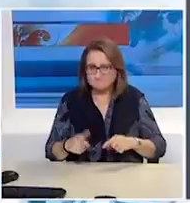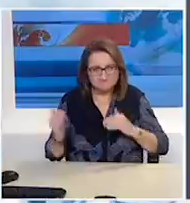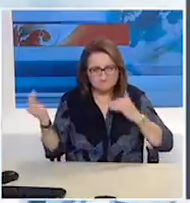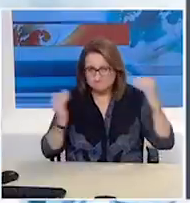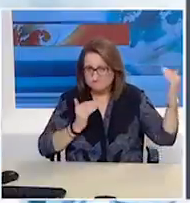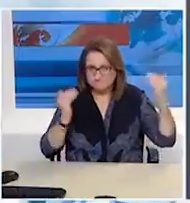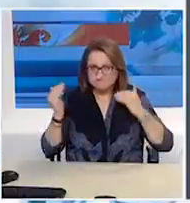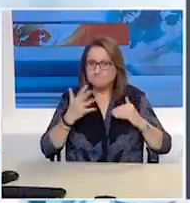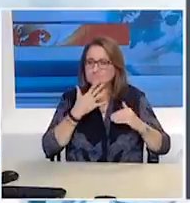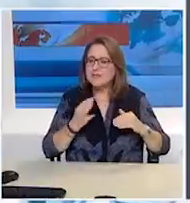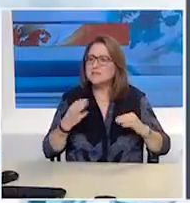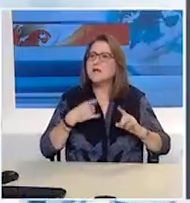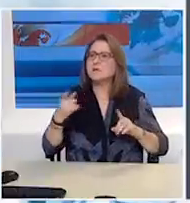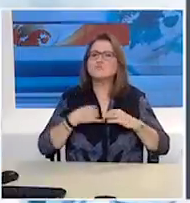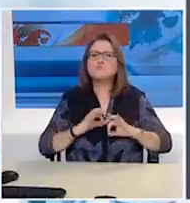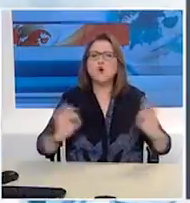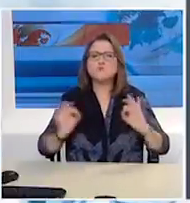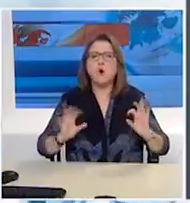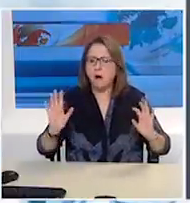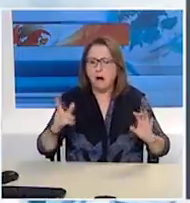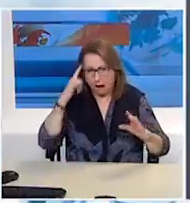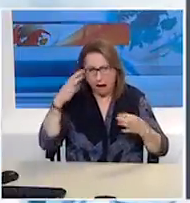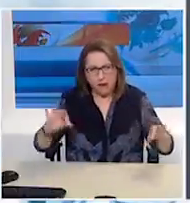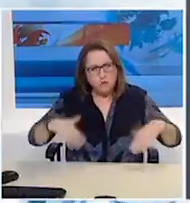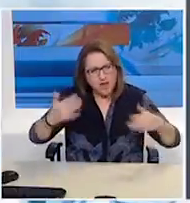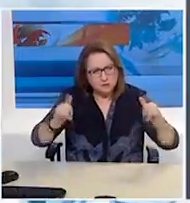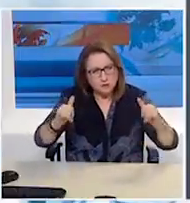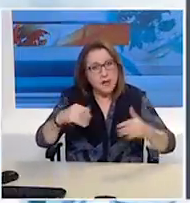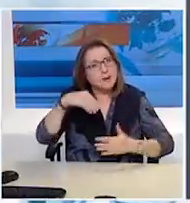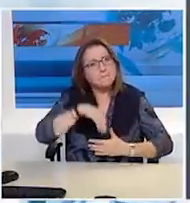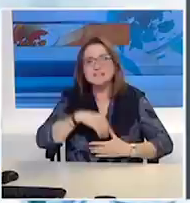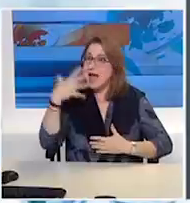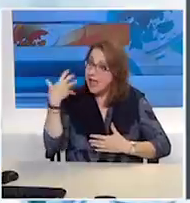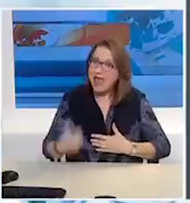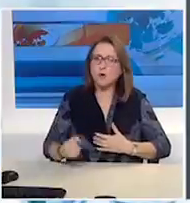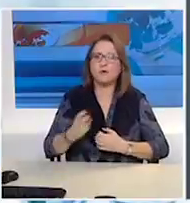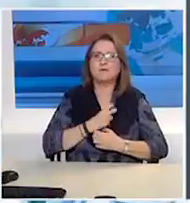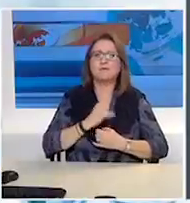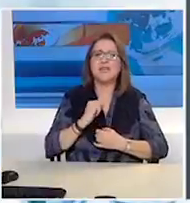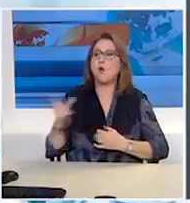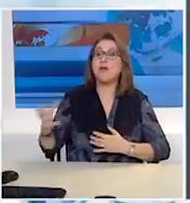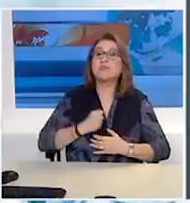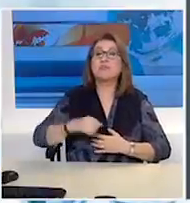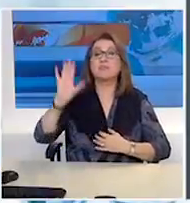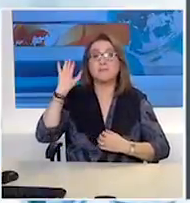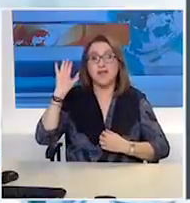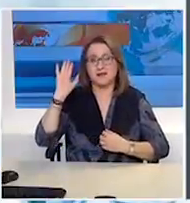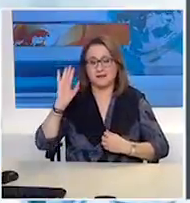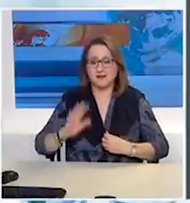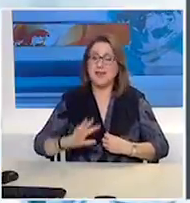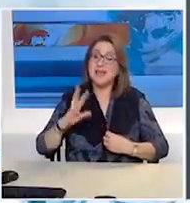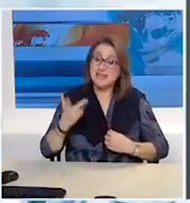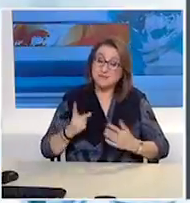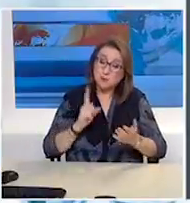φυσικά μεταδίδω τον ιό μου και σε άλλους. Ο μοριακός έλεγχος με αυστηρά κριτήρια, σε συνεννόηση με τον γιατρό, είναι απαραίτητος για τη